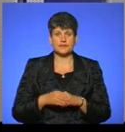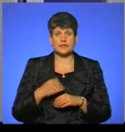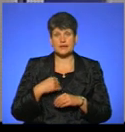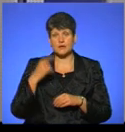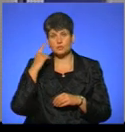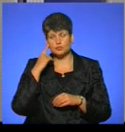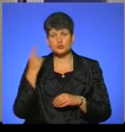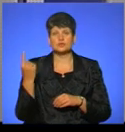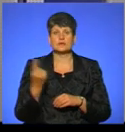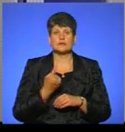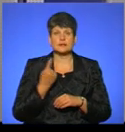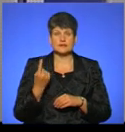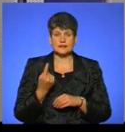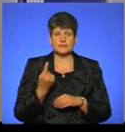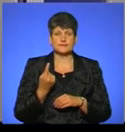єдиний це